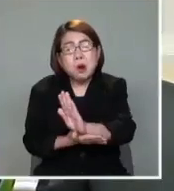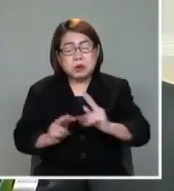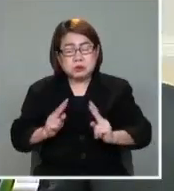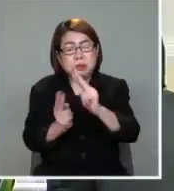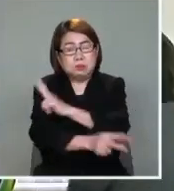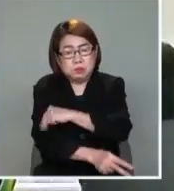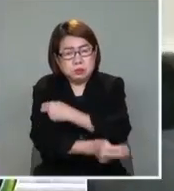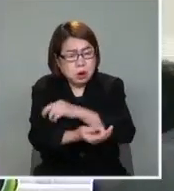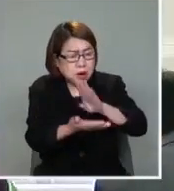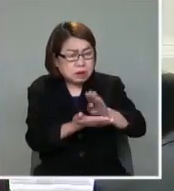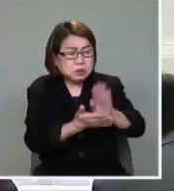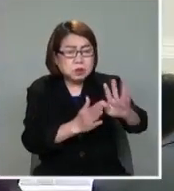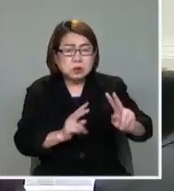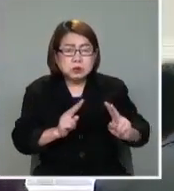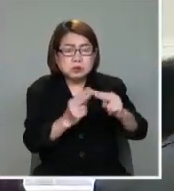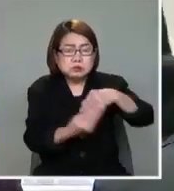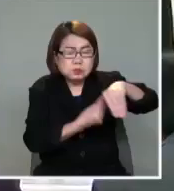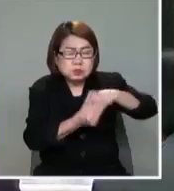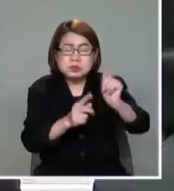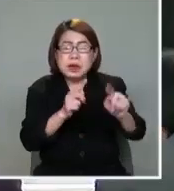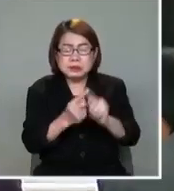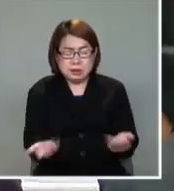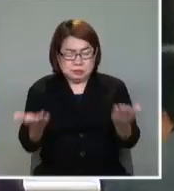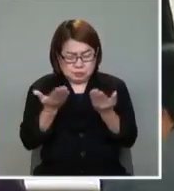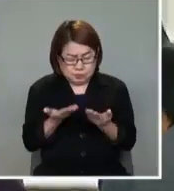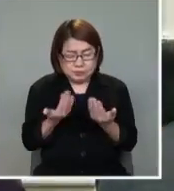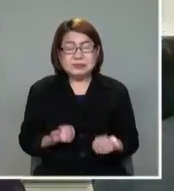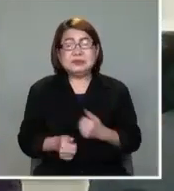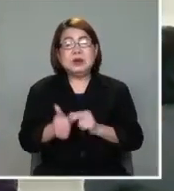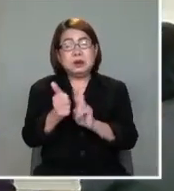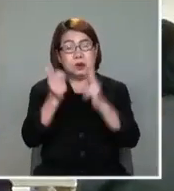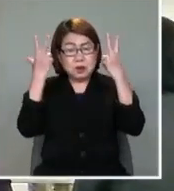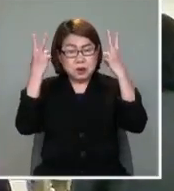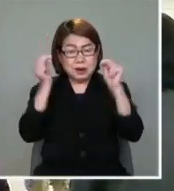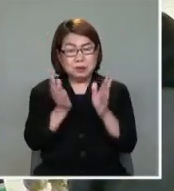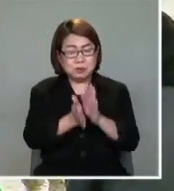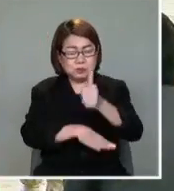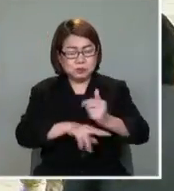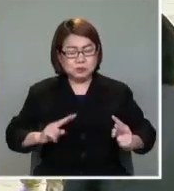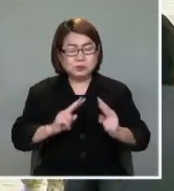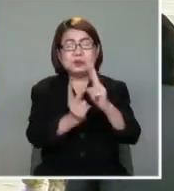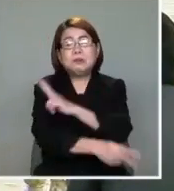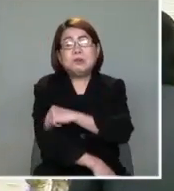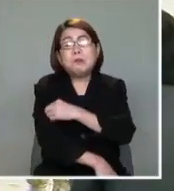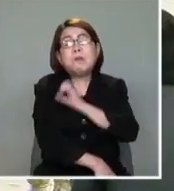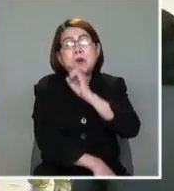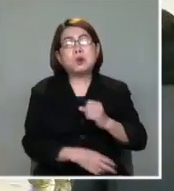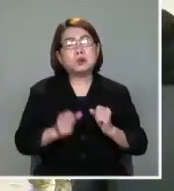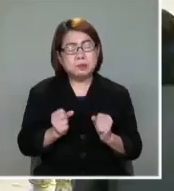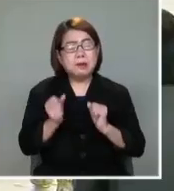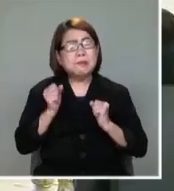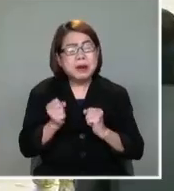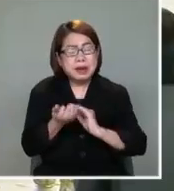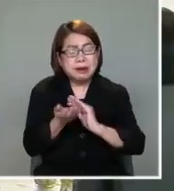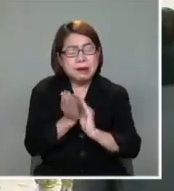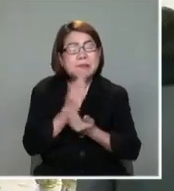จารณาต่อไปซึ่งคุณอนุทินเองยังย้ำนะคะว่าทุกๆอย่างจะต้องค่อยๆเปลี่ยนผ่านโดยเฉพาะวิถีชีวิตที่ยังต้